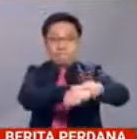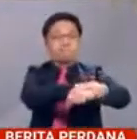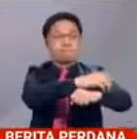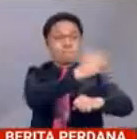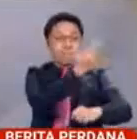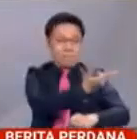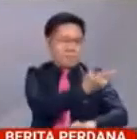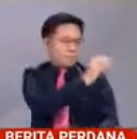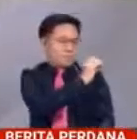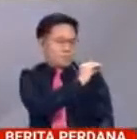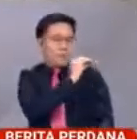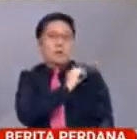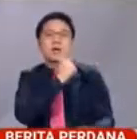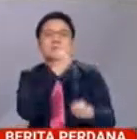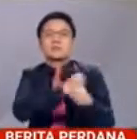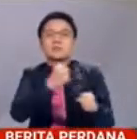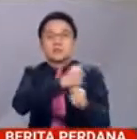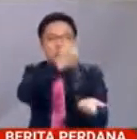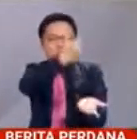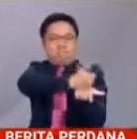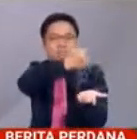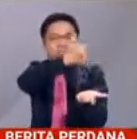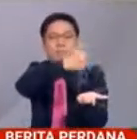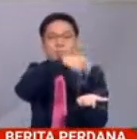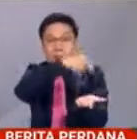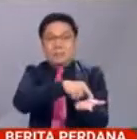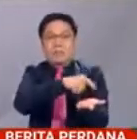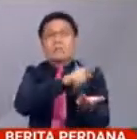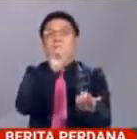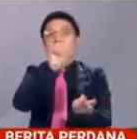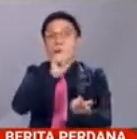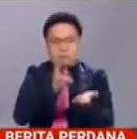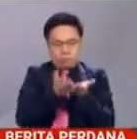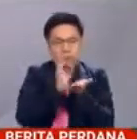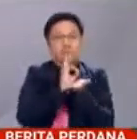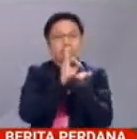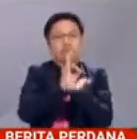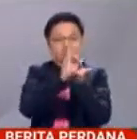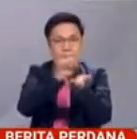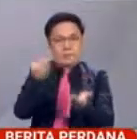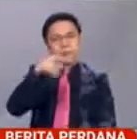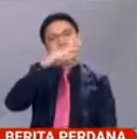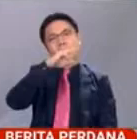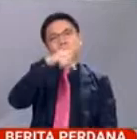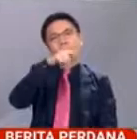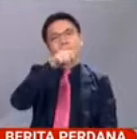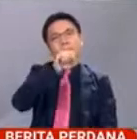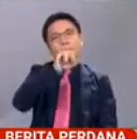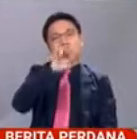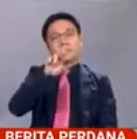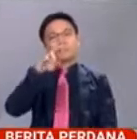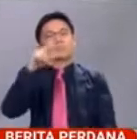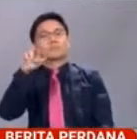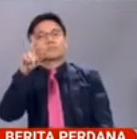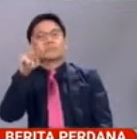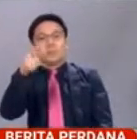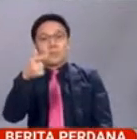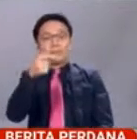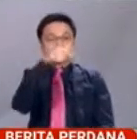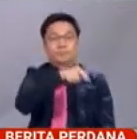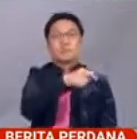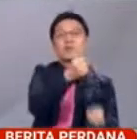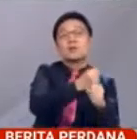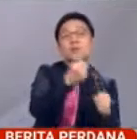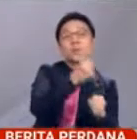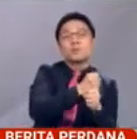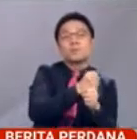tiga pegawai imigresen termasuk seorang pegawai kanan di terminal Feri Pasir Gudang Johor manakala anggota PPM itu bertugas di